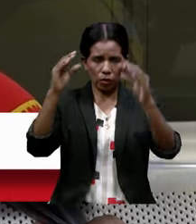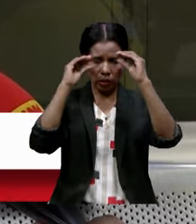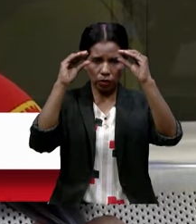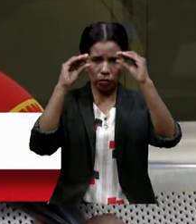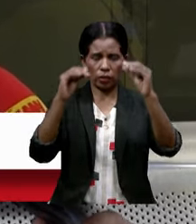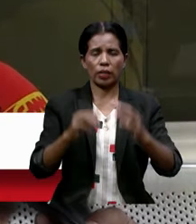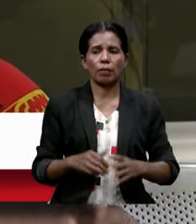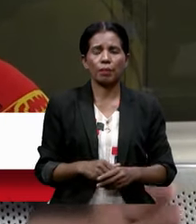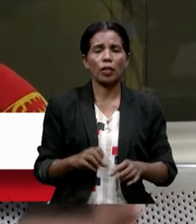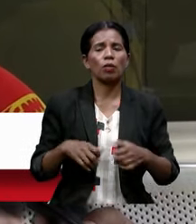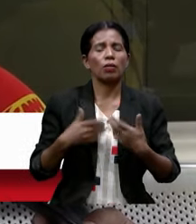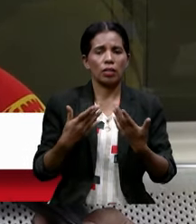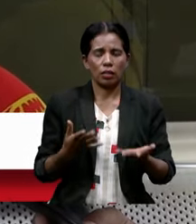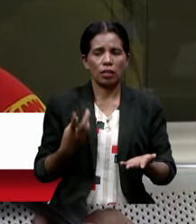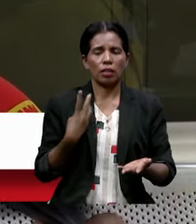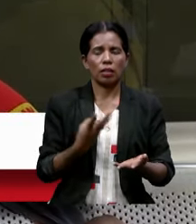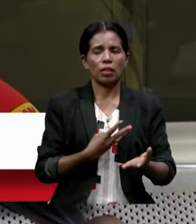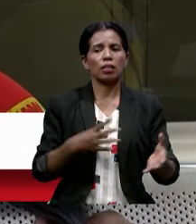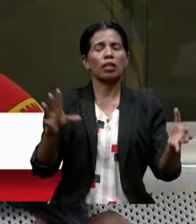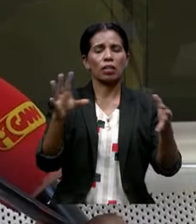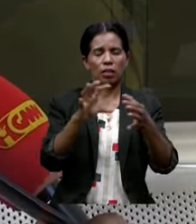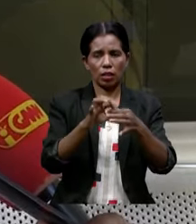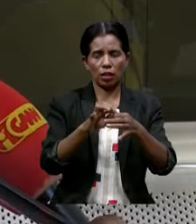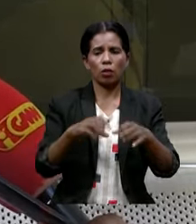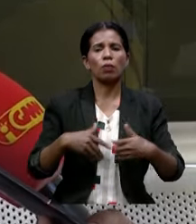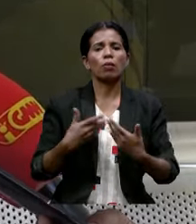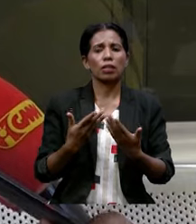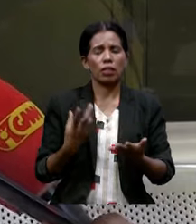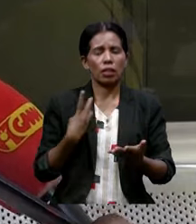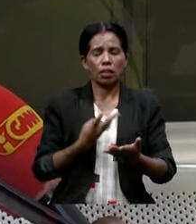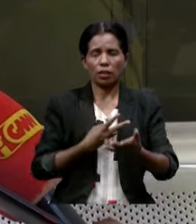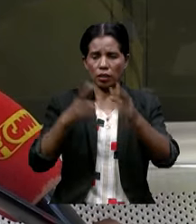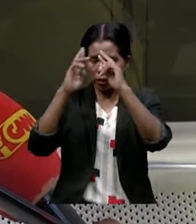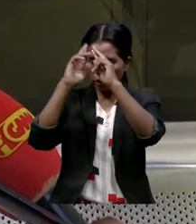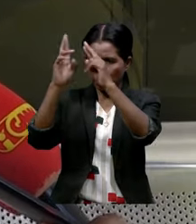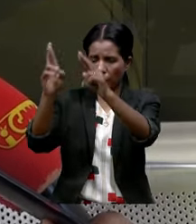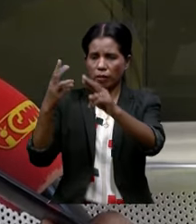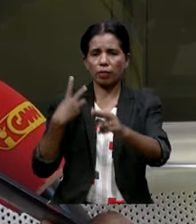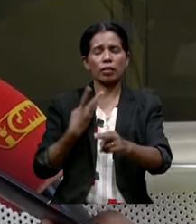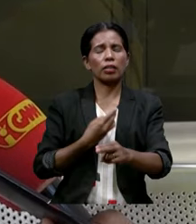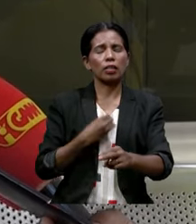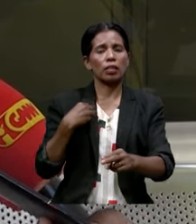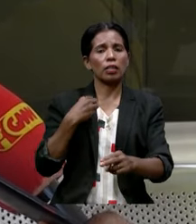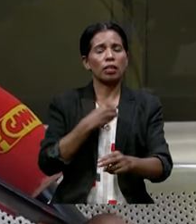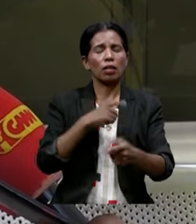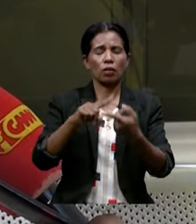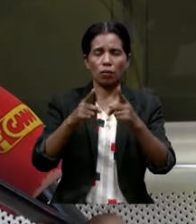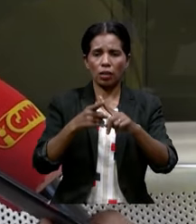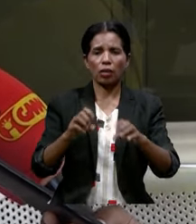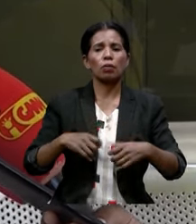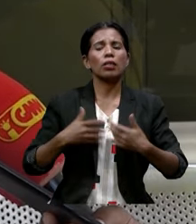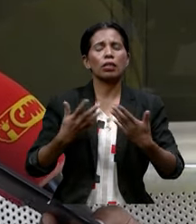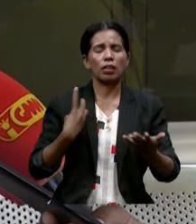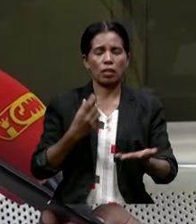dedikasam, oinsa ita liga malu, o insai ita respeita itene malo, o insai ita ajuda itene malo,